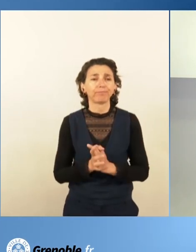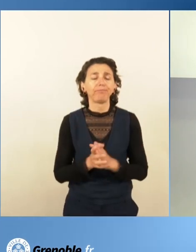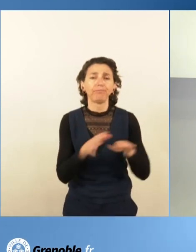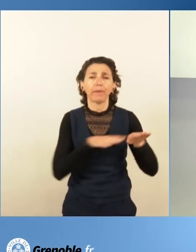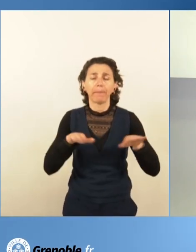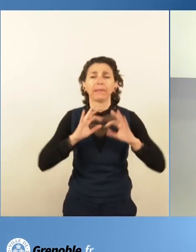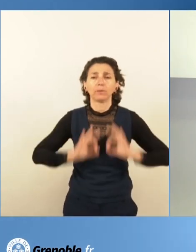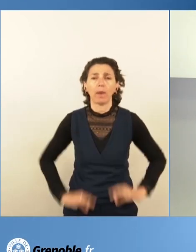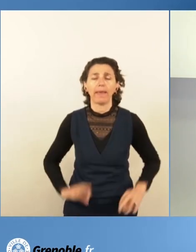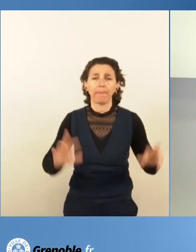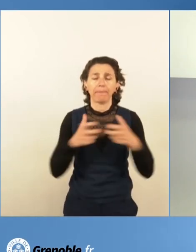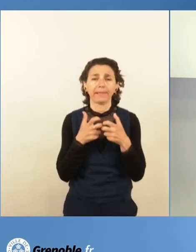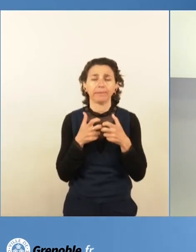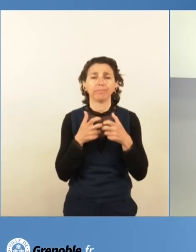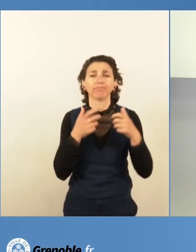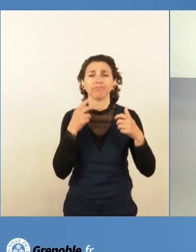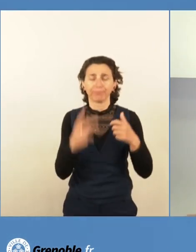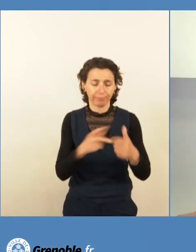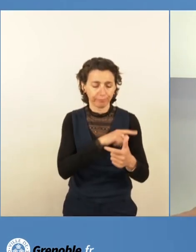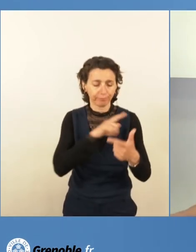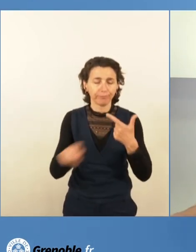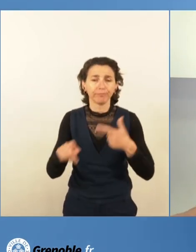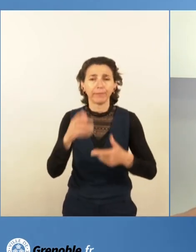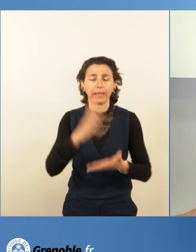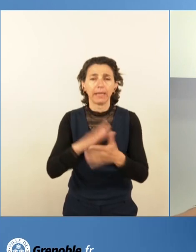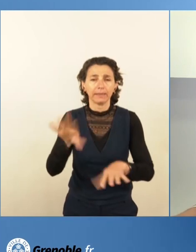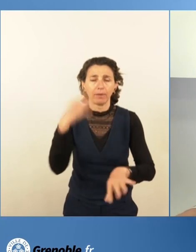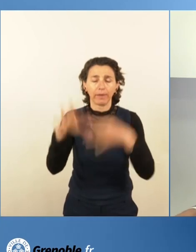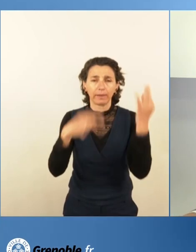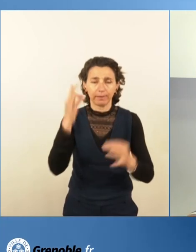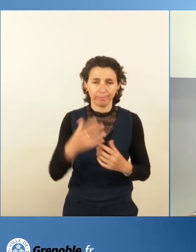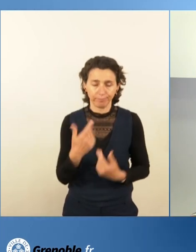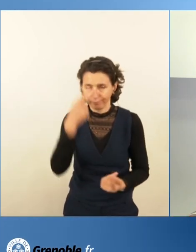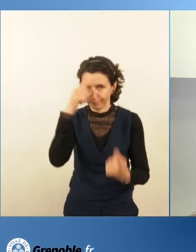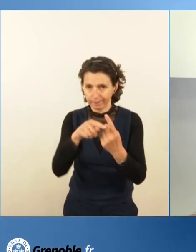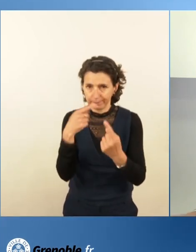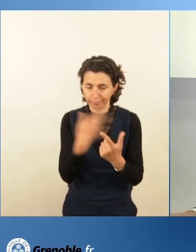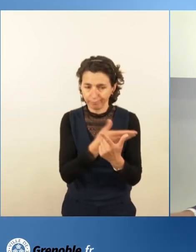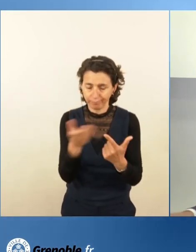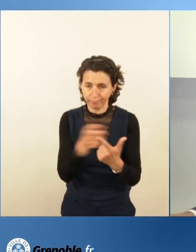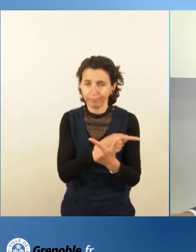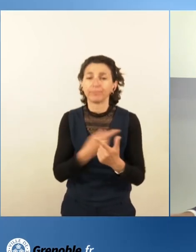des classes découvertes et elle sera donc présentée